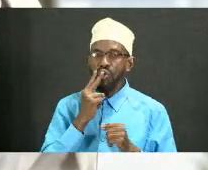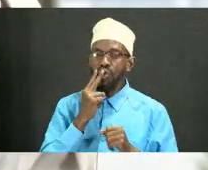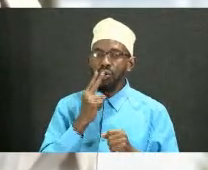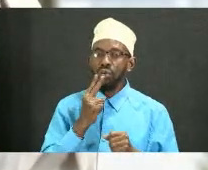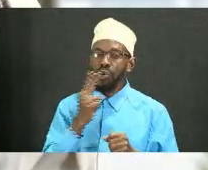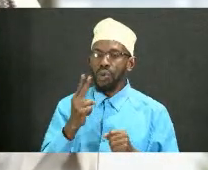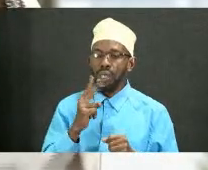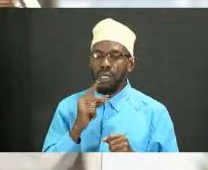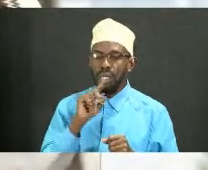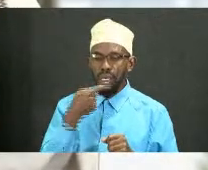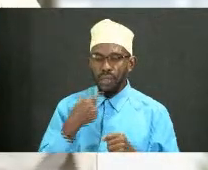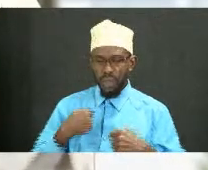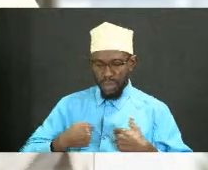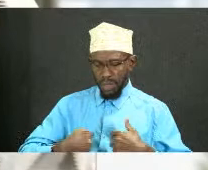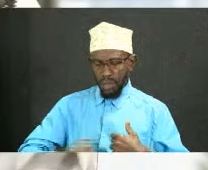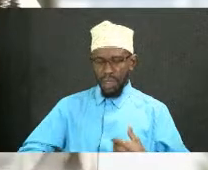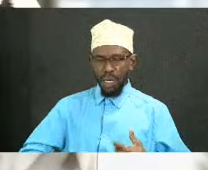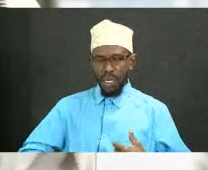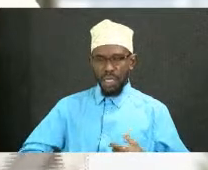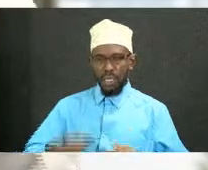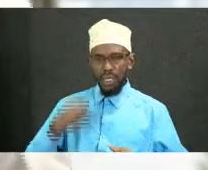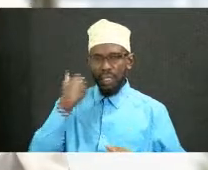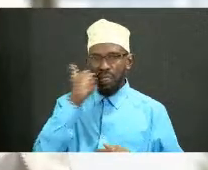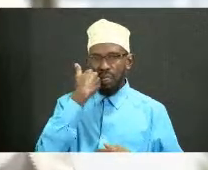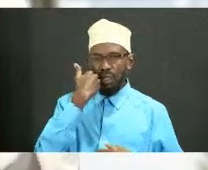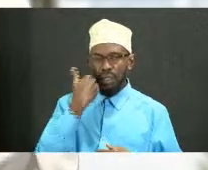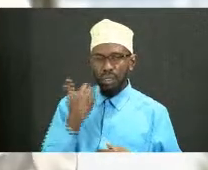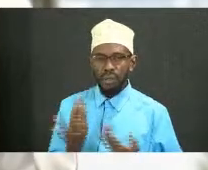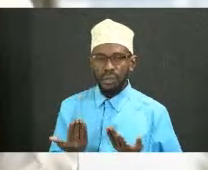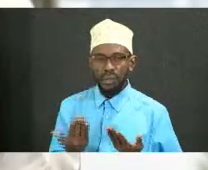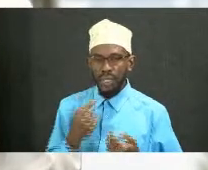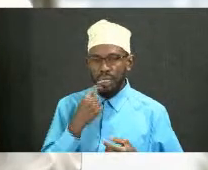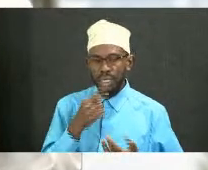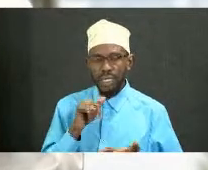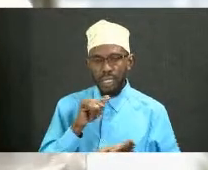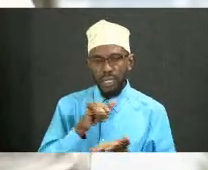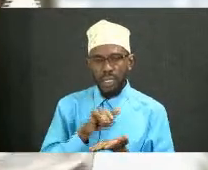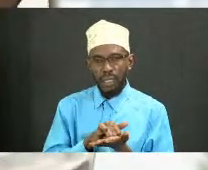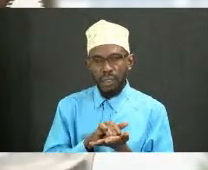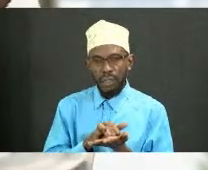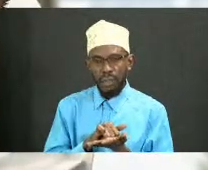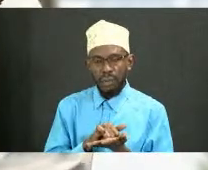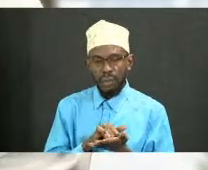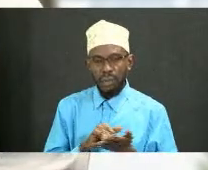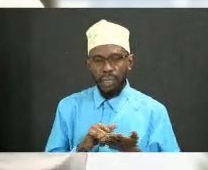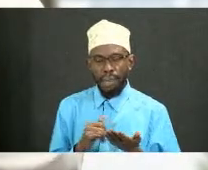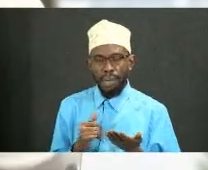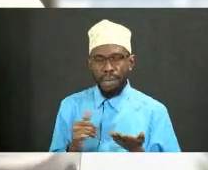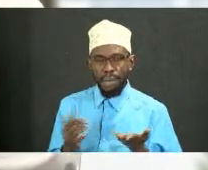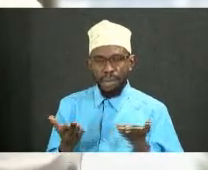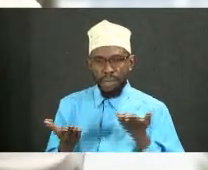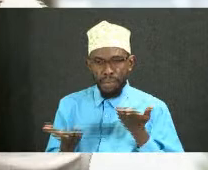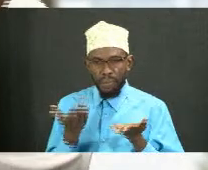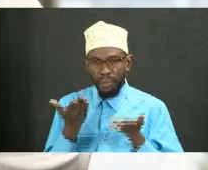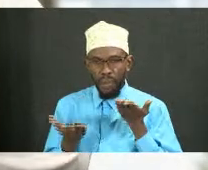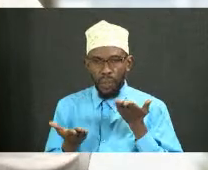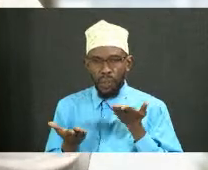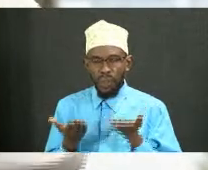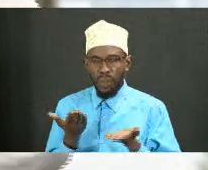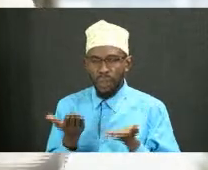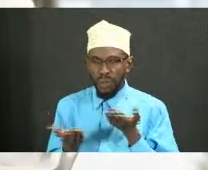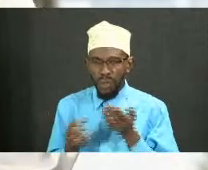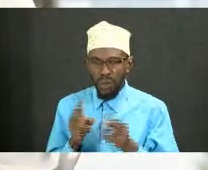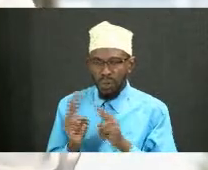200,000 upasuaji au kadha, basi wanasema wenye kusema kuwa hasa wale middle